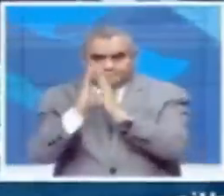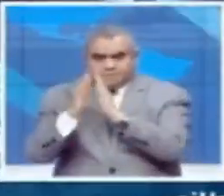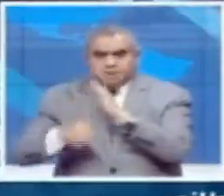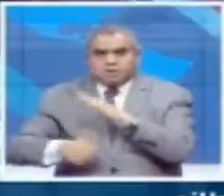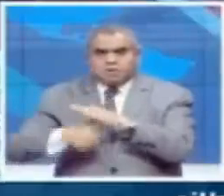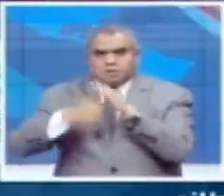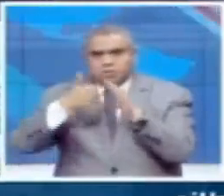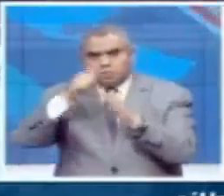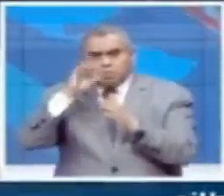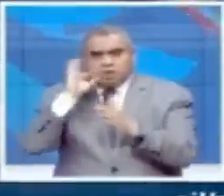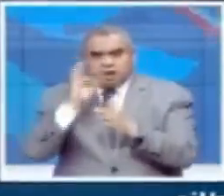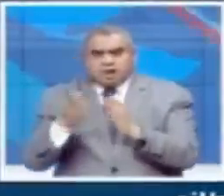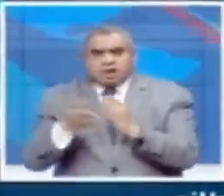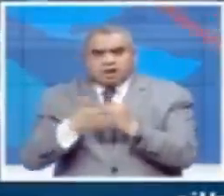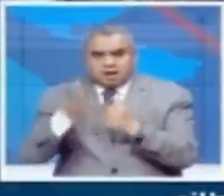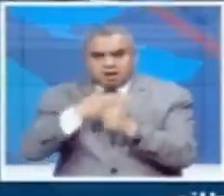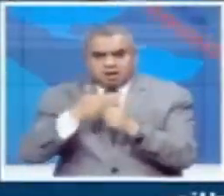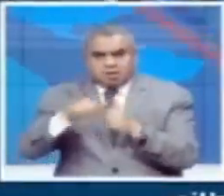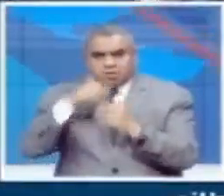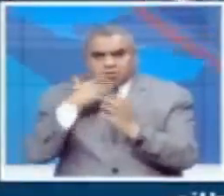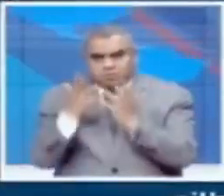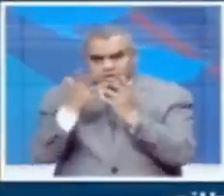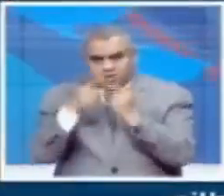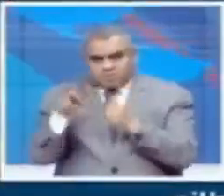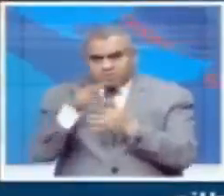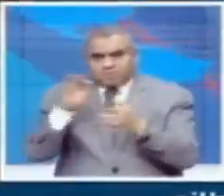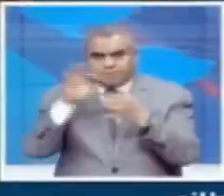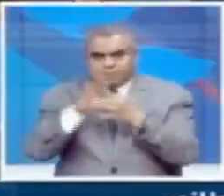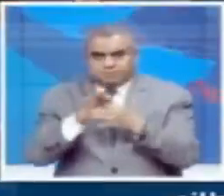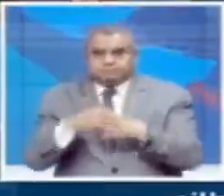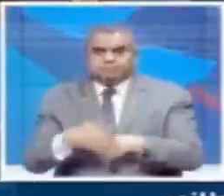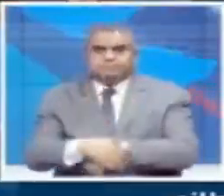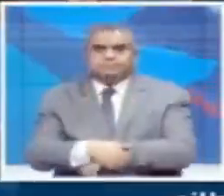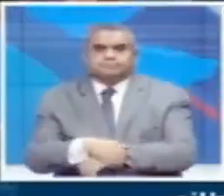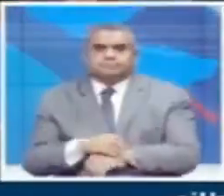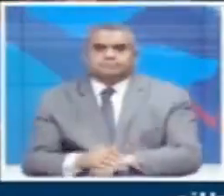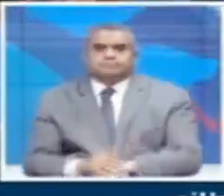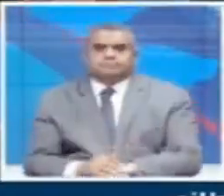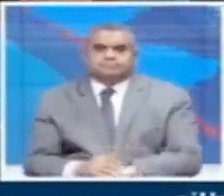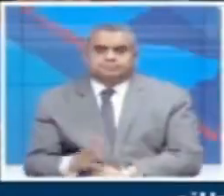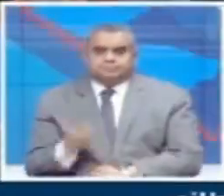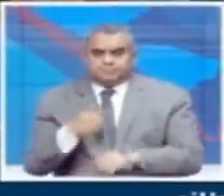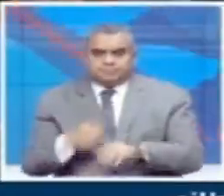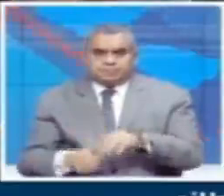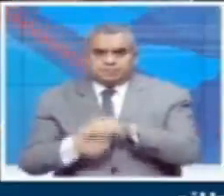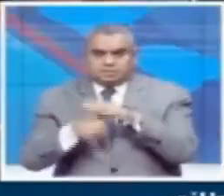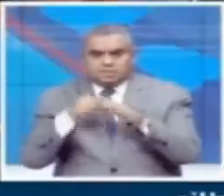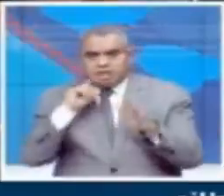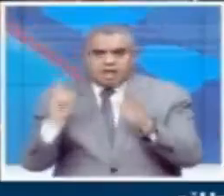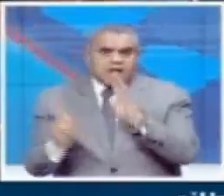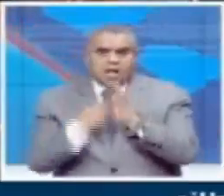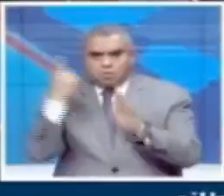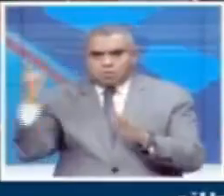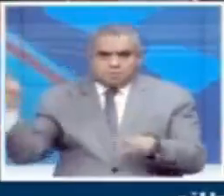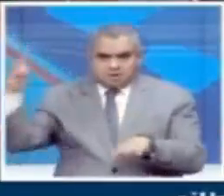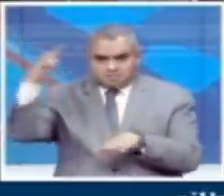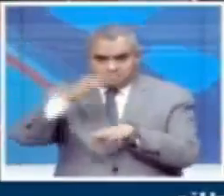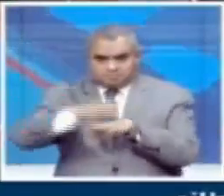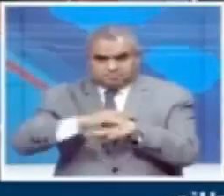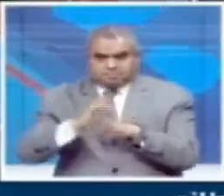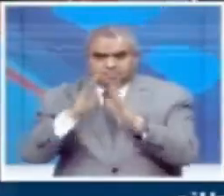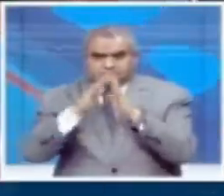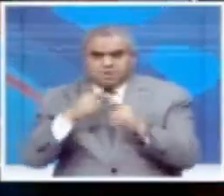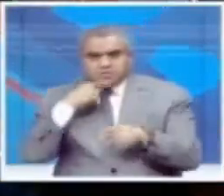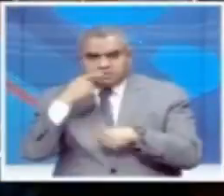كان من بينها العلاقات الثنائية. هي أول زيارة له لمصر في